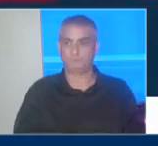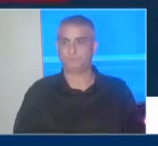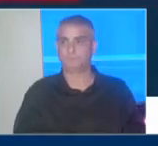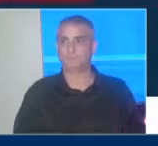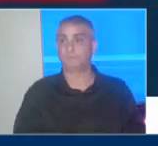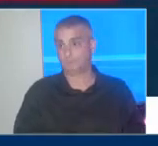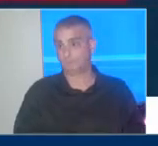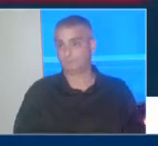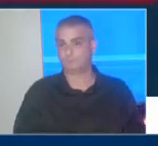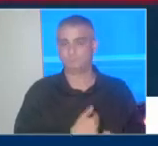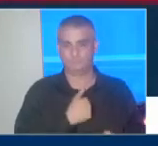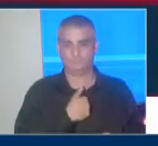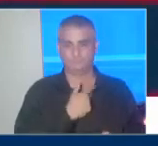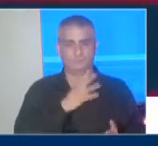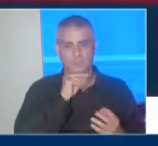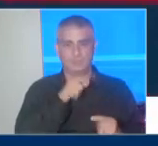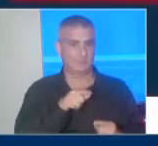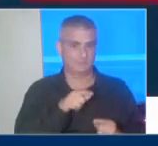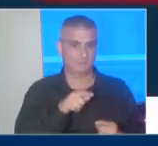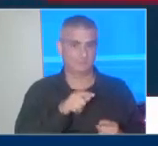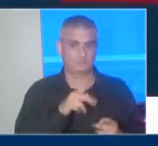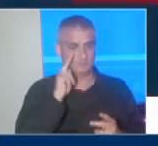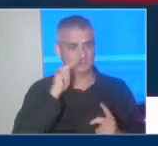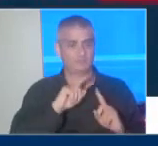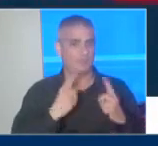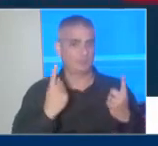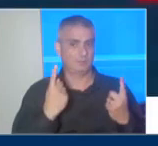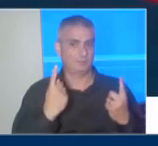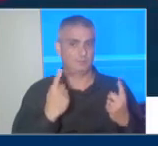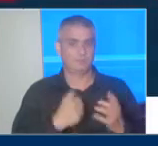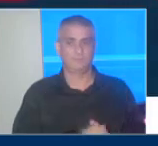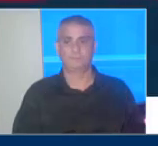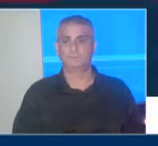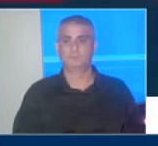אבל אני אתייחס לזה מזווית אחרת.